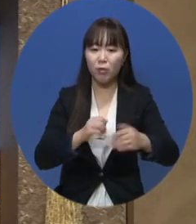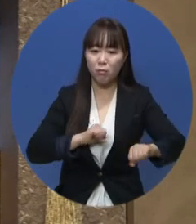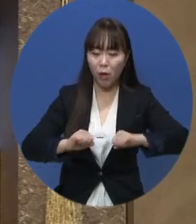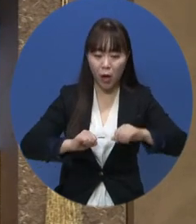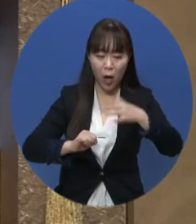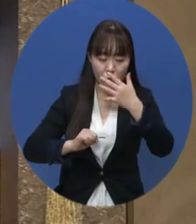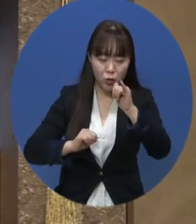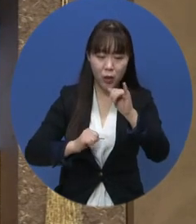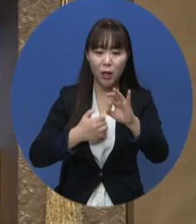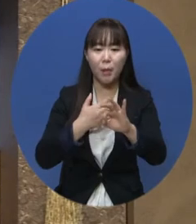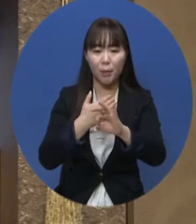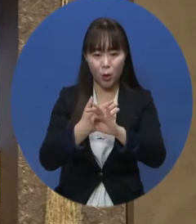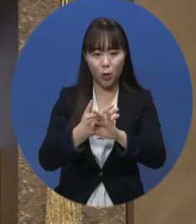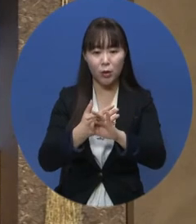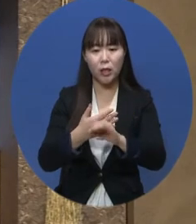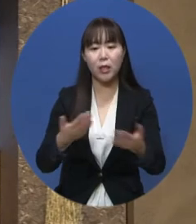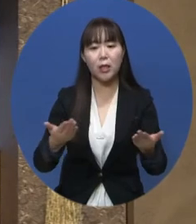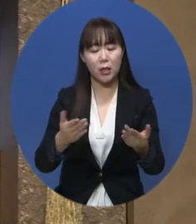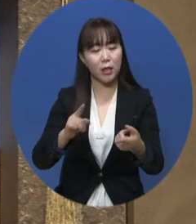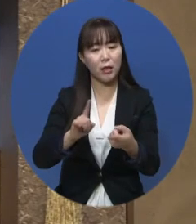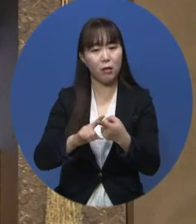있다면 그런 그